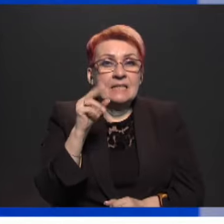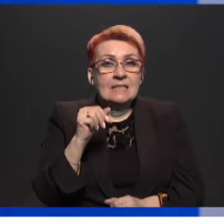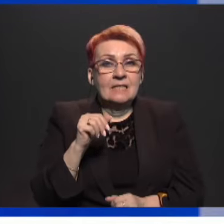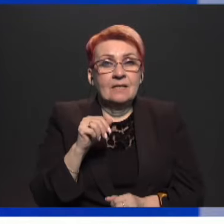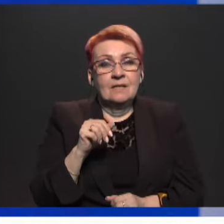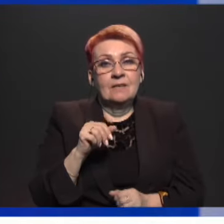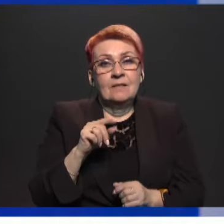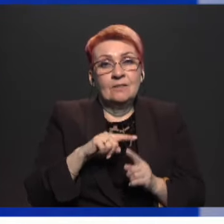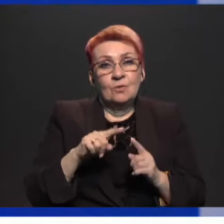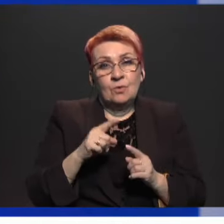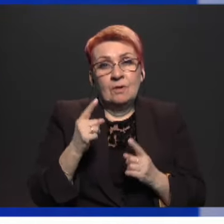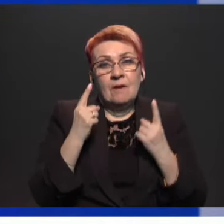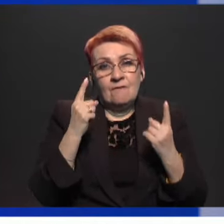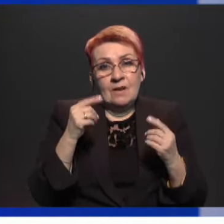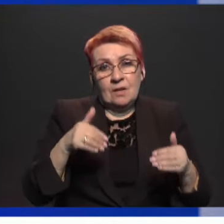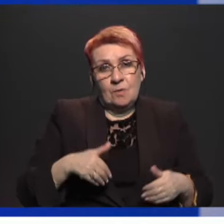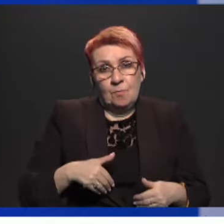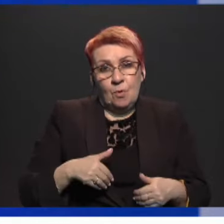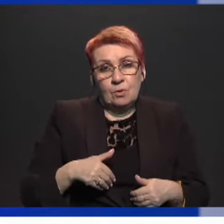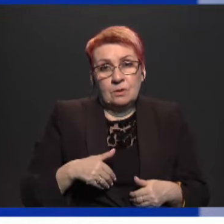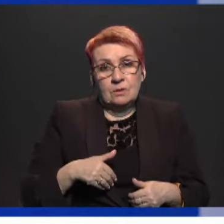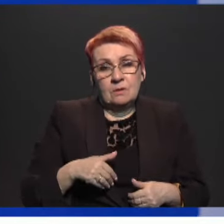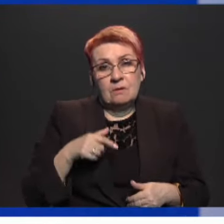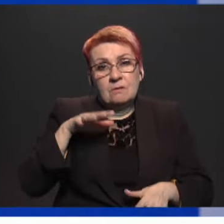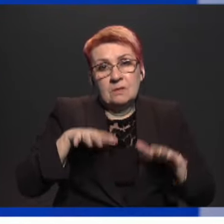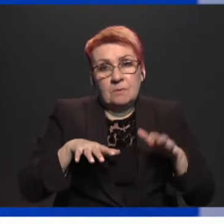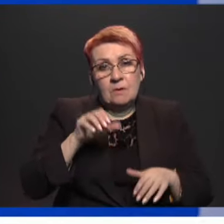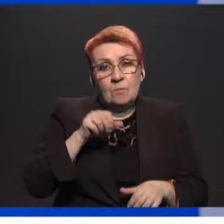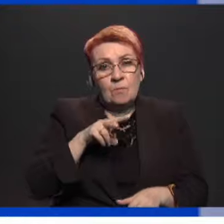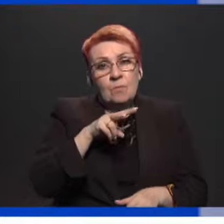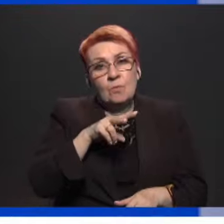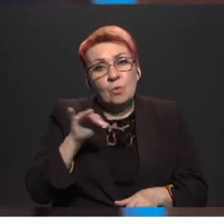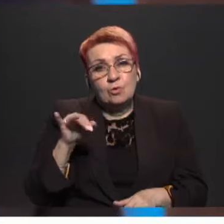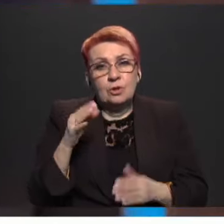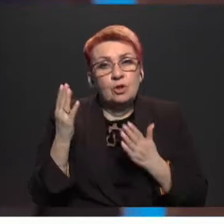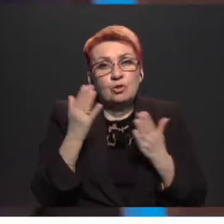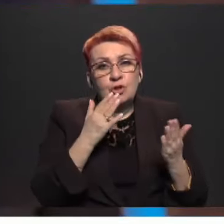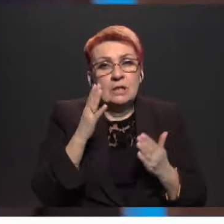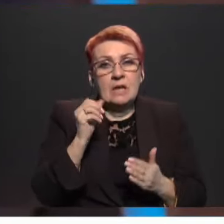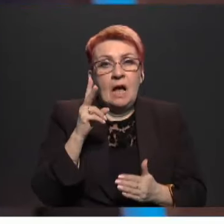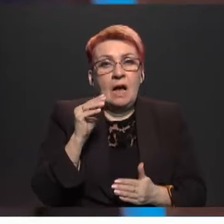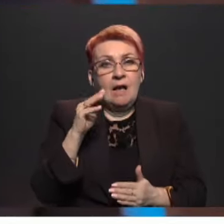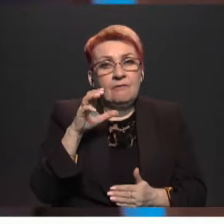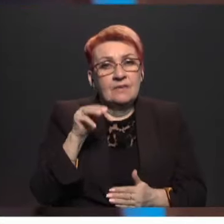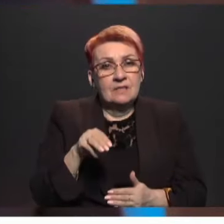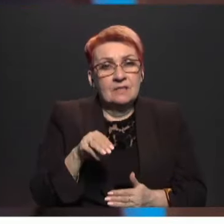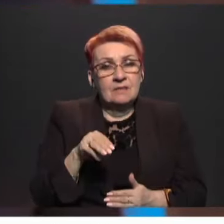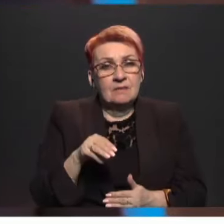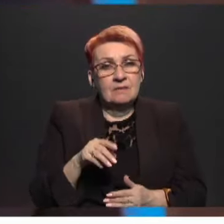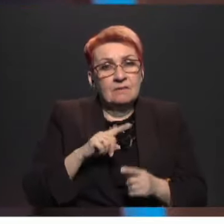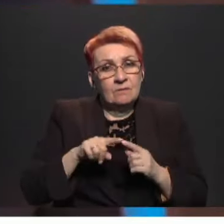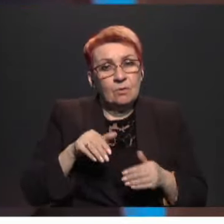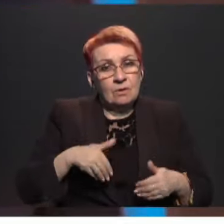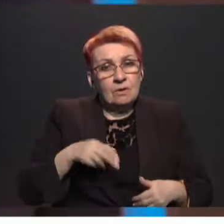и я как-то сомневаюсь, можно ли во время Великого поста читать Акафисты? Вопрос понятен, да,